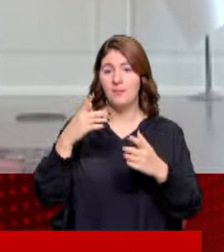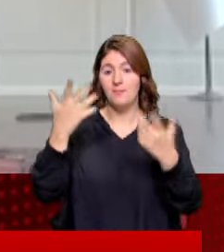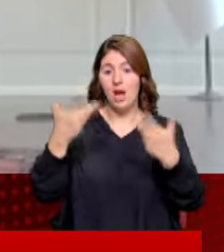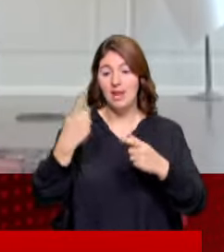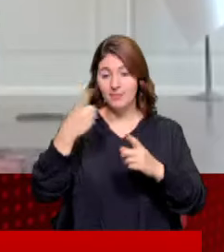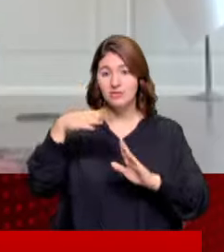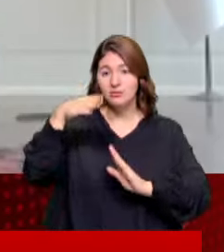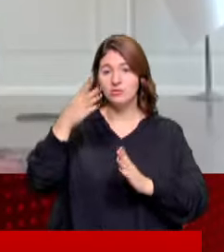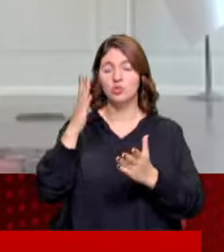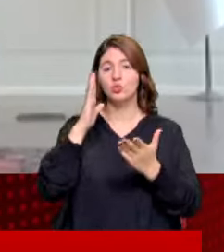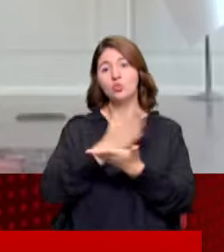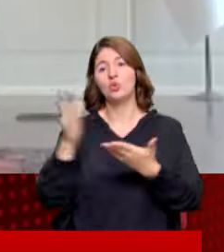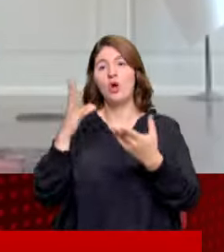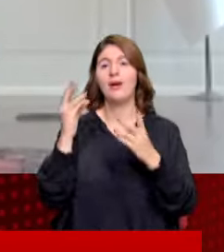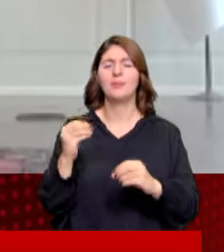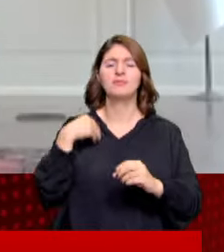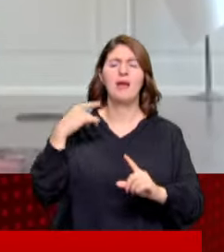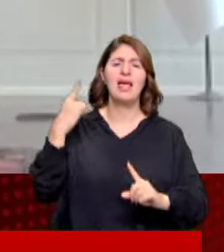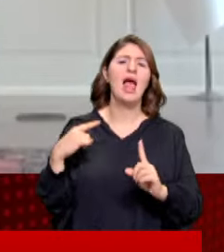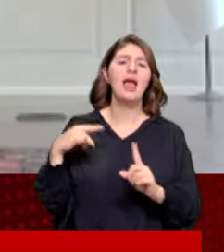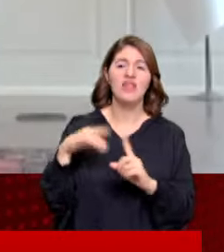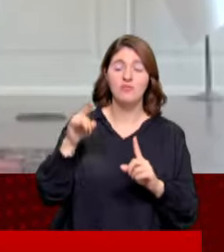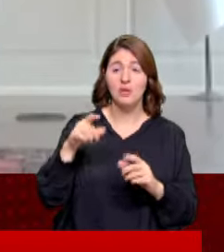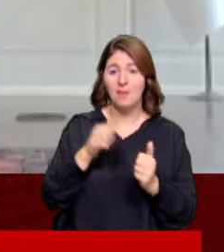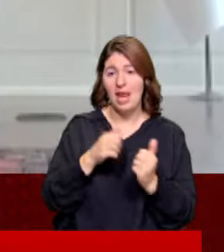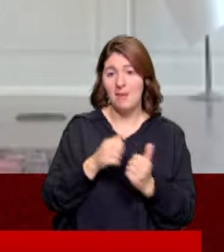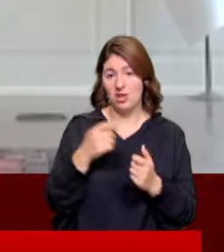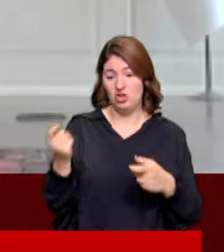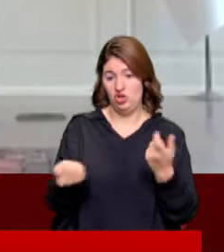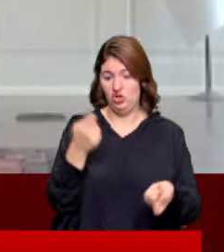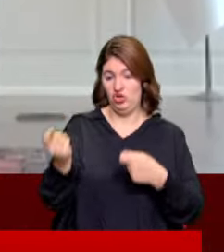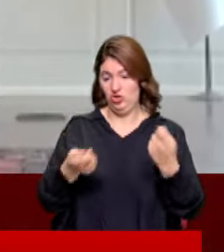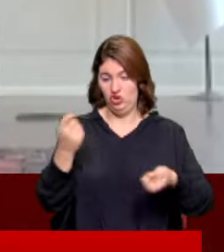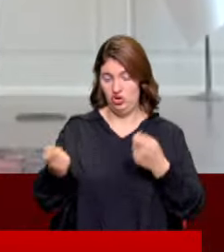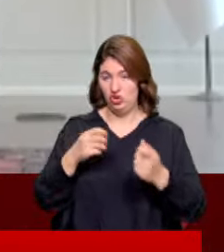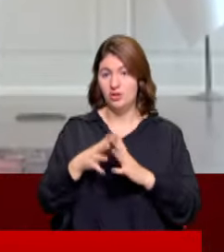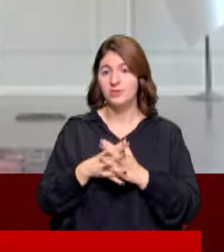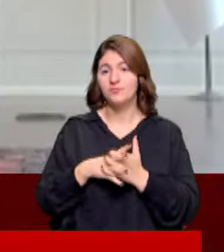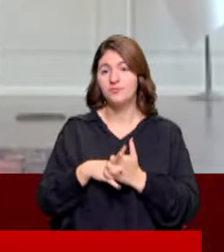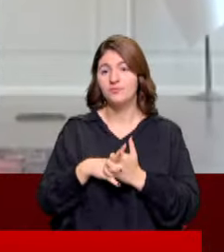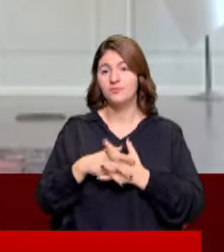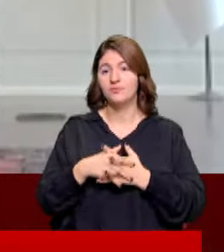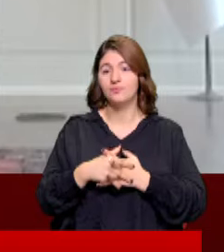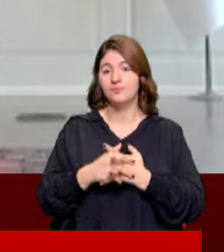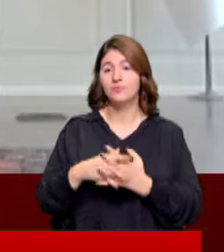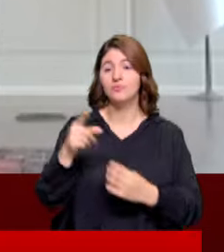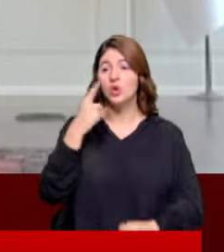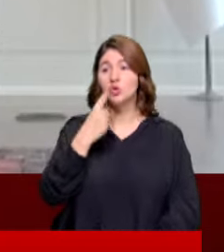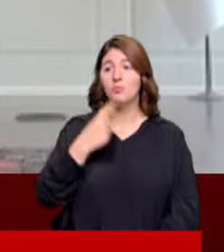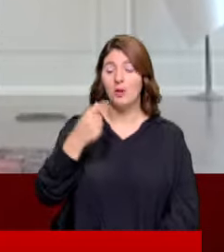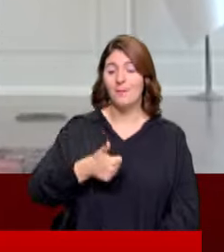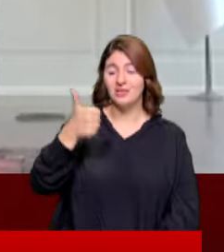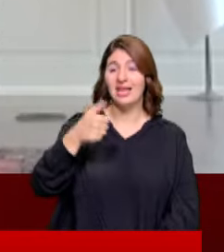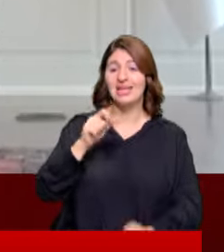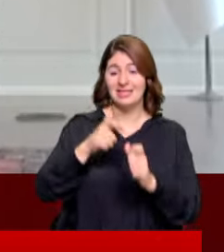ilk görevlerimiz arasındaydı. Bu çerçevede hareket ederken bu Cumhurbaşkanlığı genelgesinden